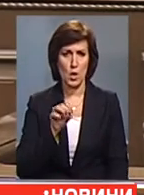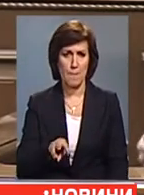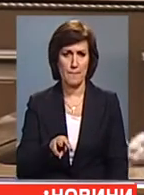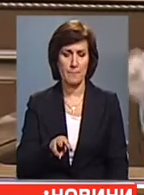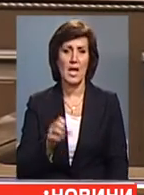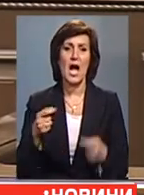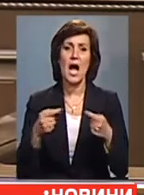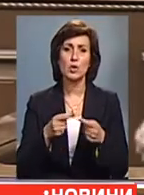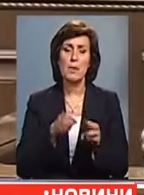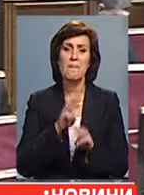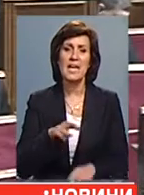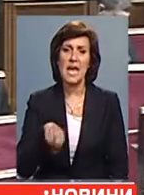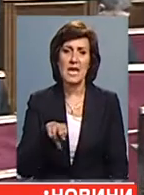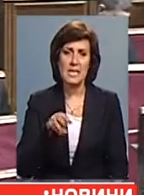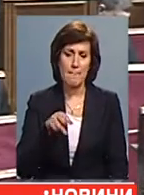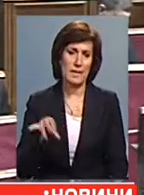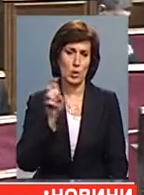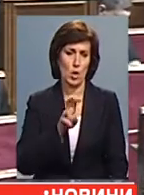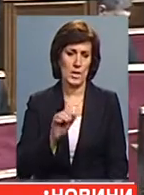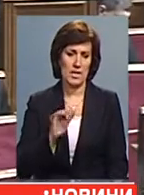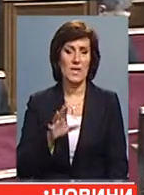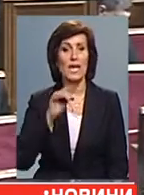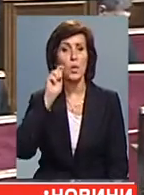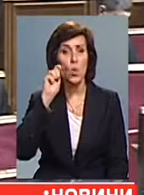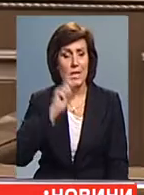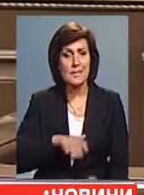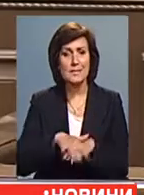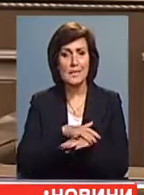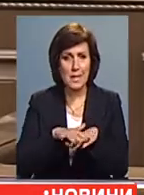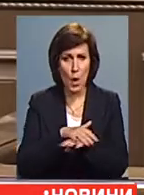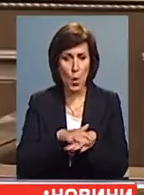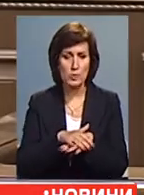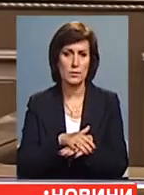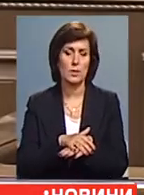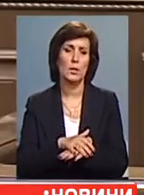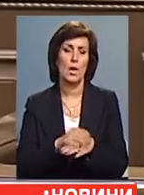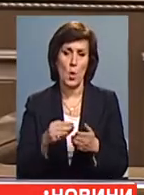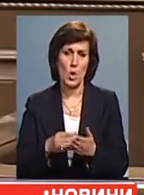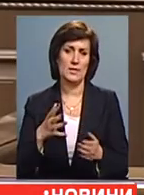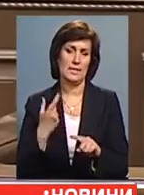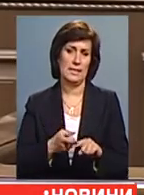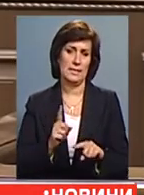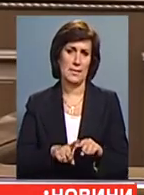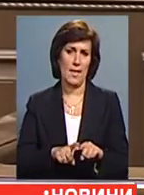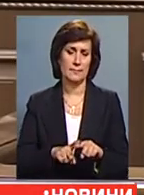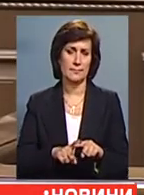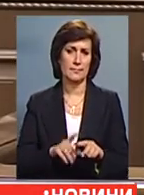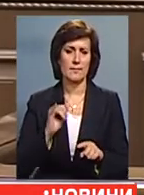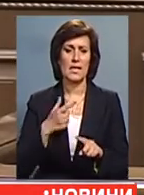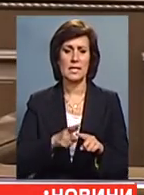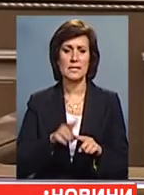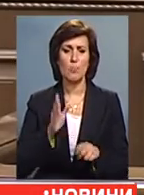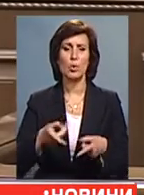а точніше мільярдами доларів. І український народ оцінить це, і це